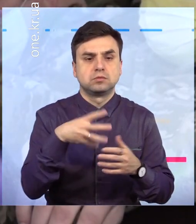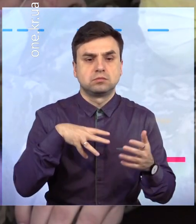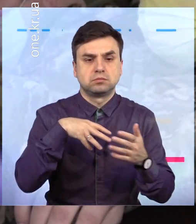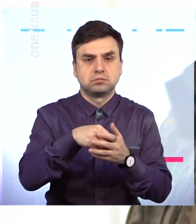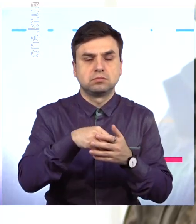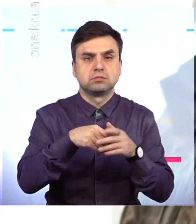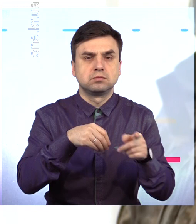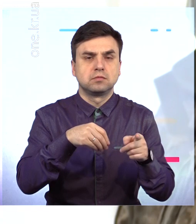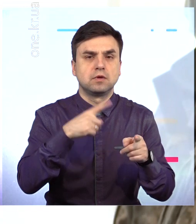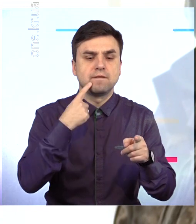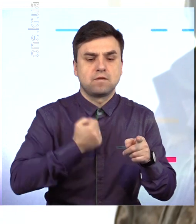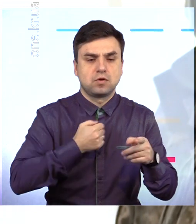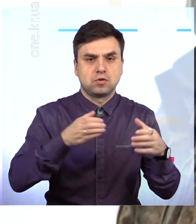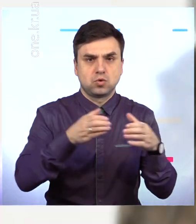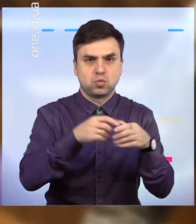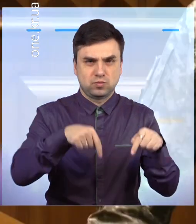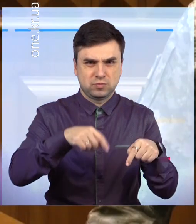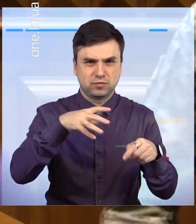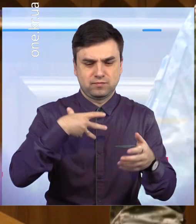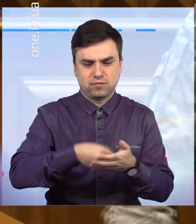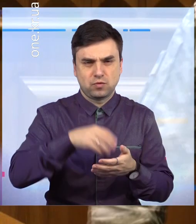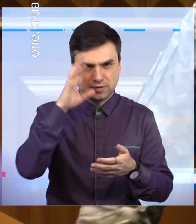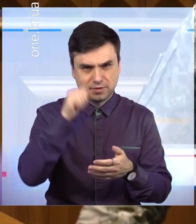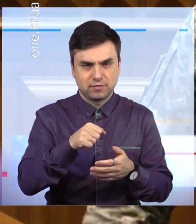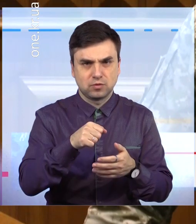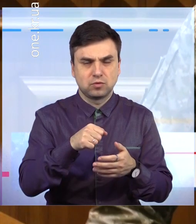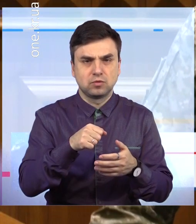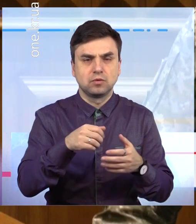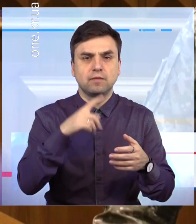101-го батальйону територіальної оборони. Дуже прошу,